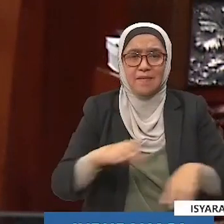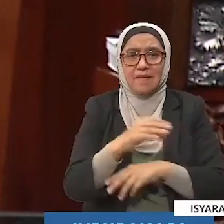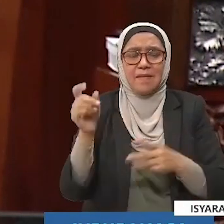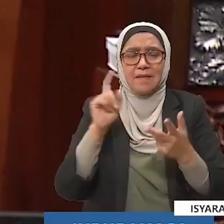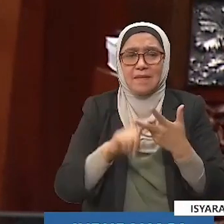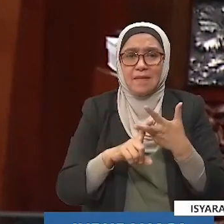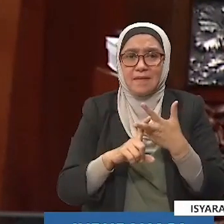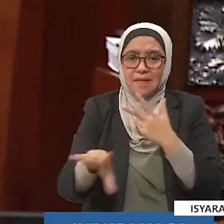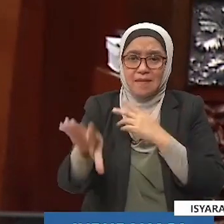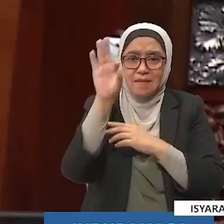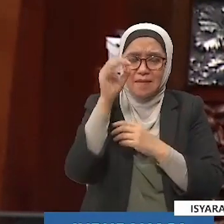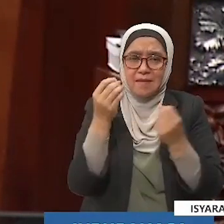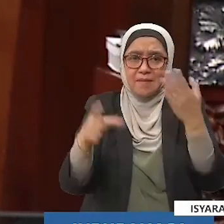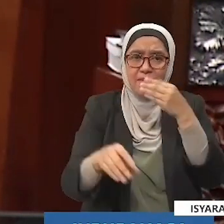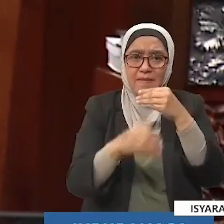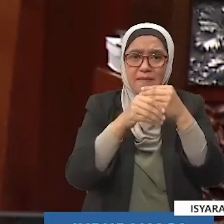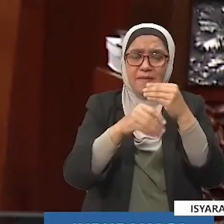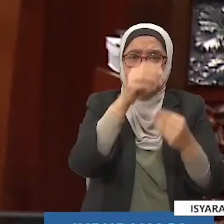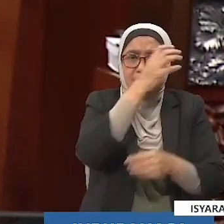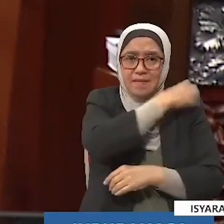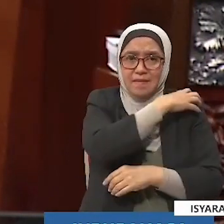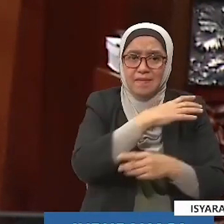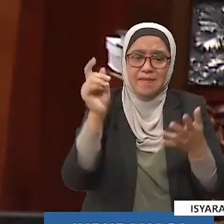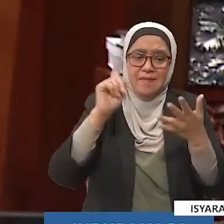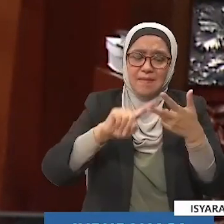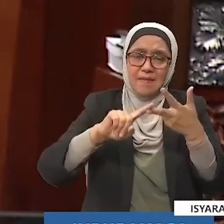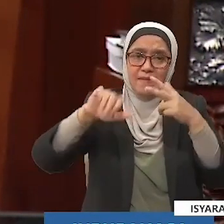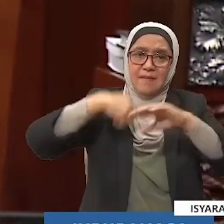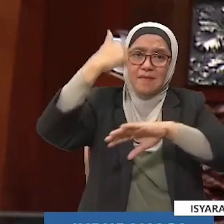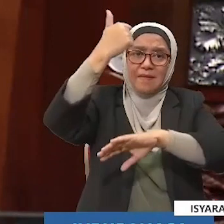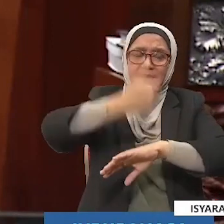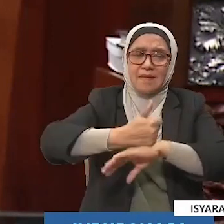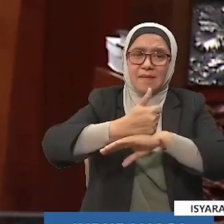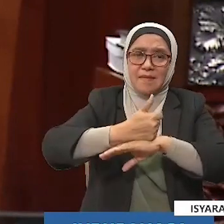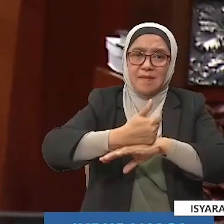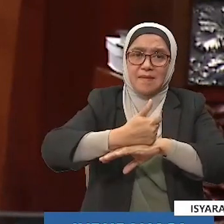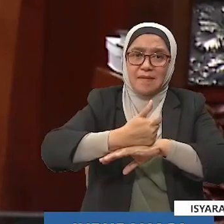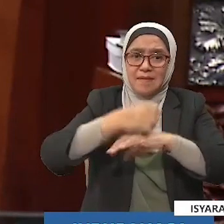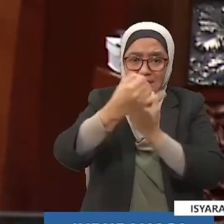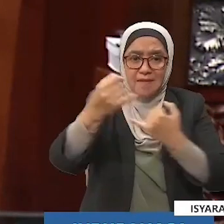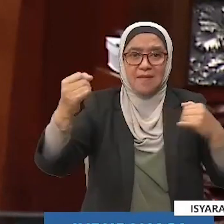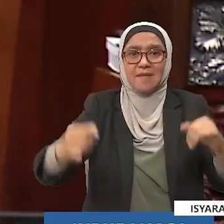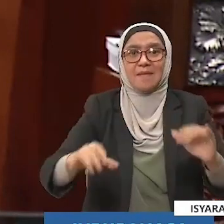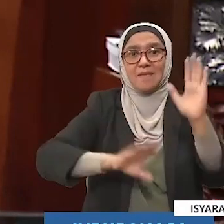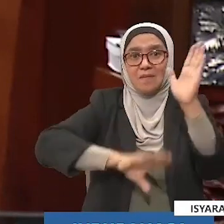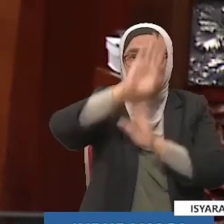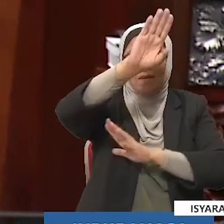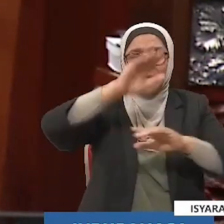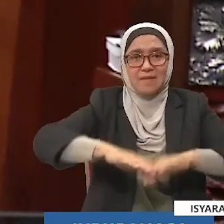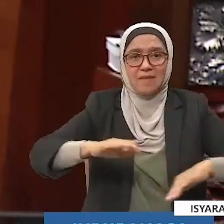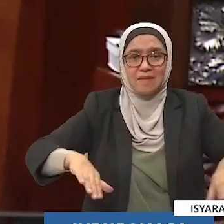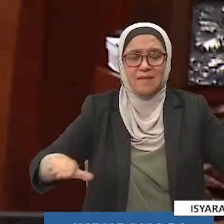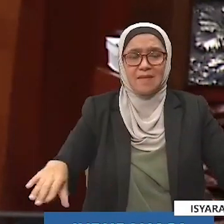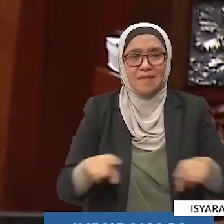pelantikan beberapa tambahan pegawai dan juga penumbuhan jabatan yang pasang yang ketiga penumbuhan jabatan pembangunan